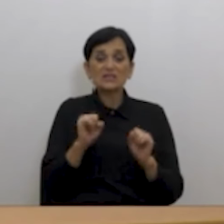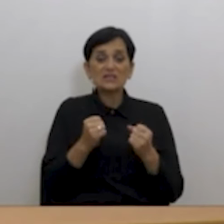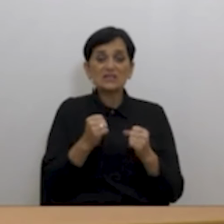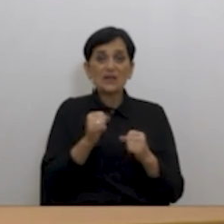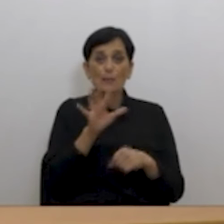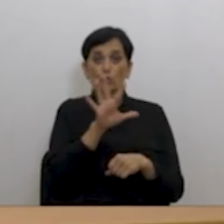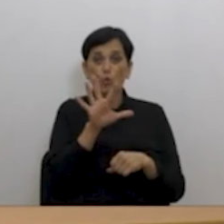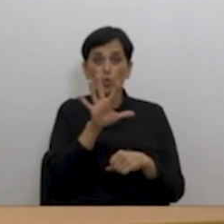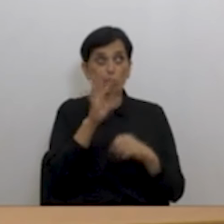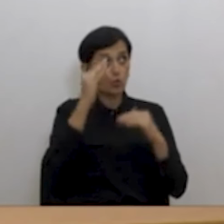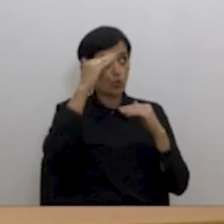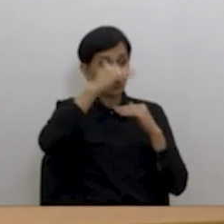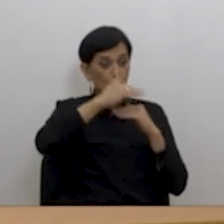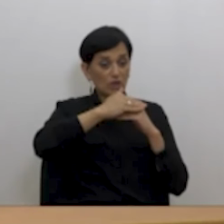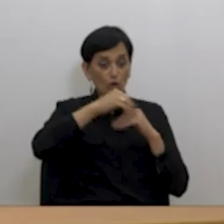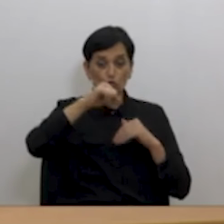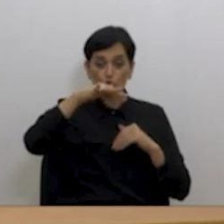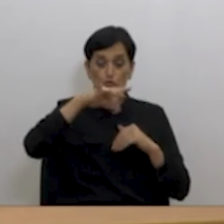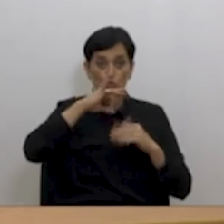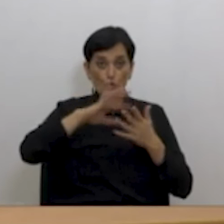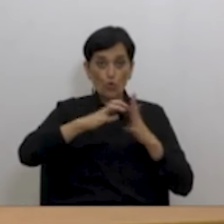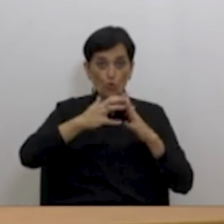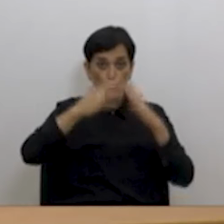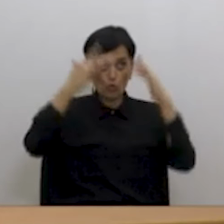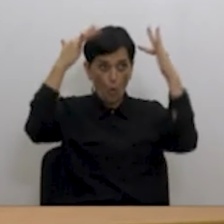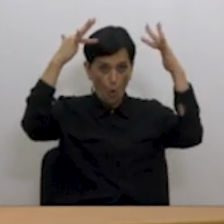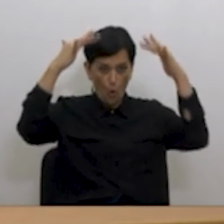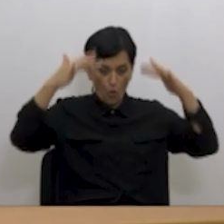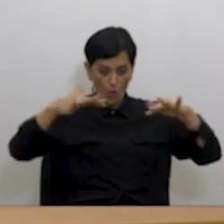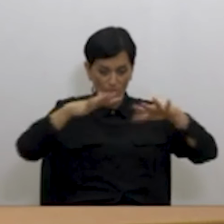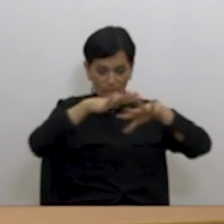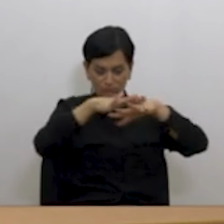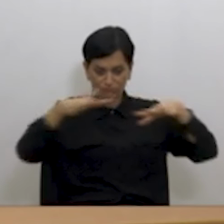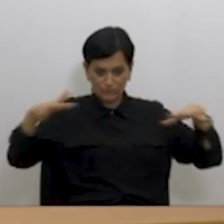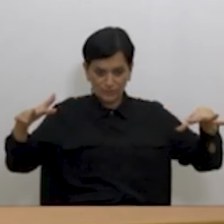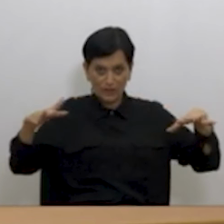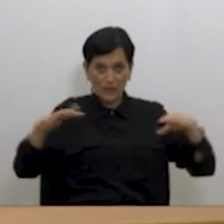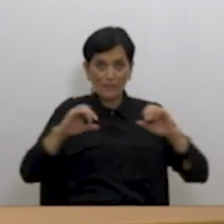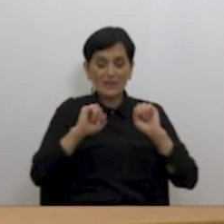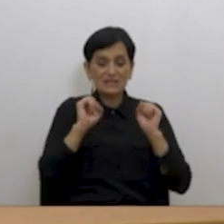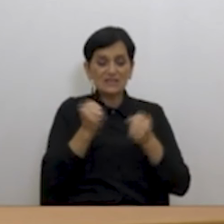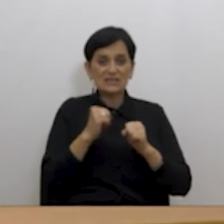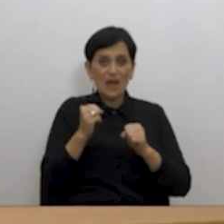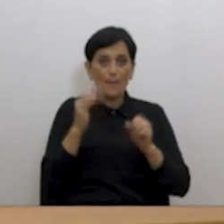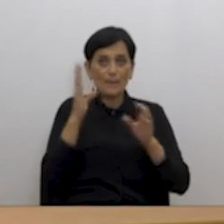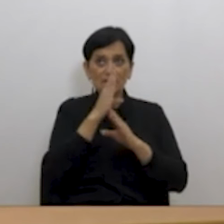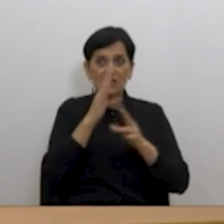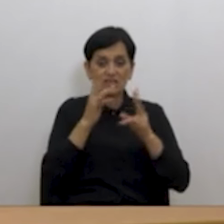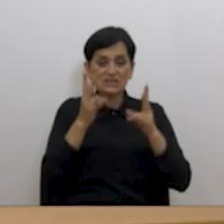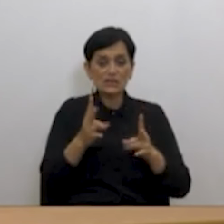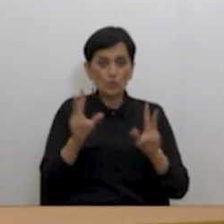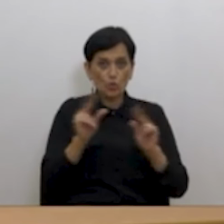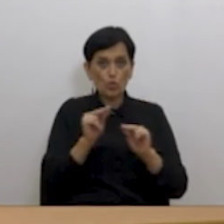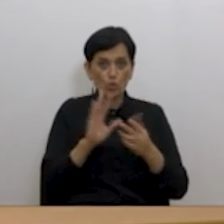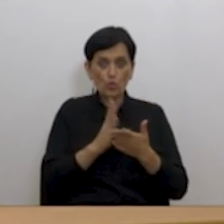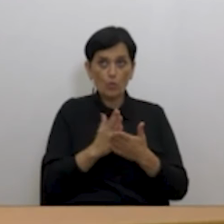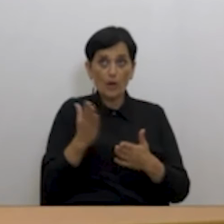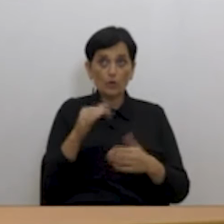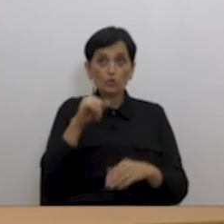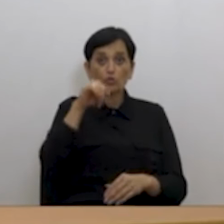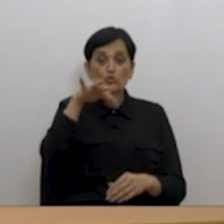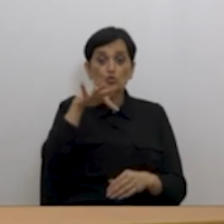რო დაღამდება და შუქი არ მექნება და თოვლი ჩემსახს დაფარავს და მისთვის ყოველი ზამთარი სტიქიური უბედურებაა. შუქს